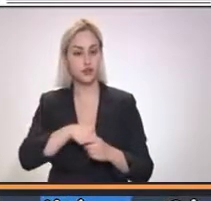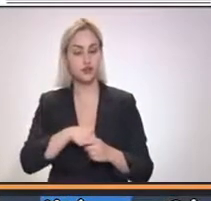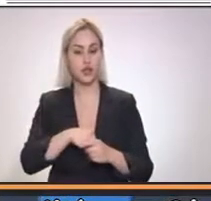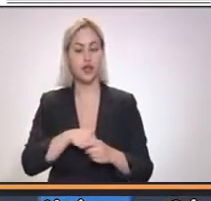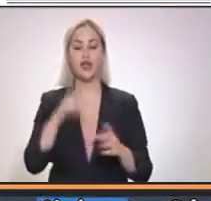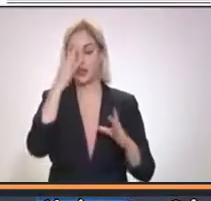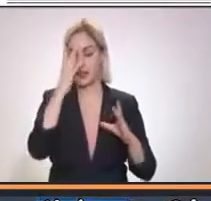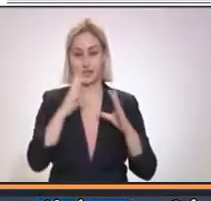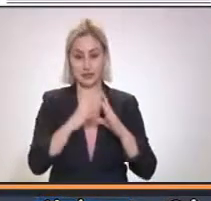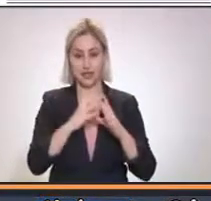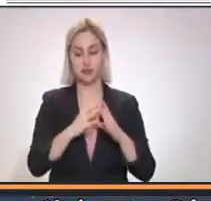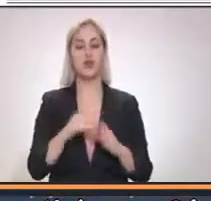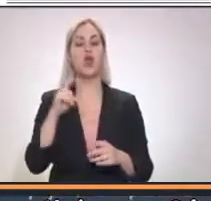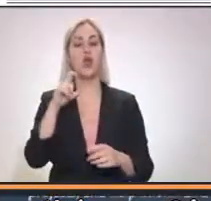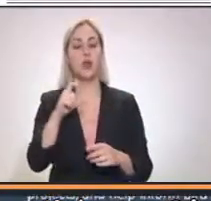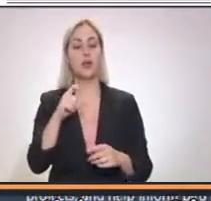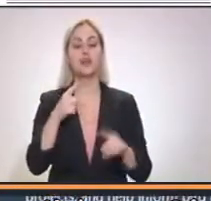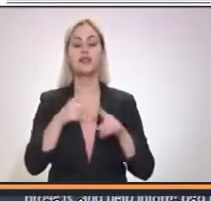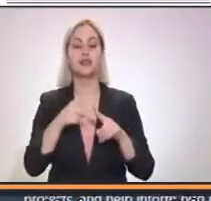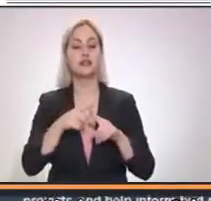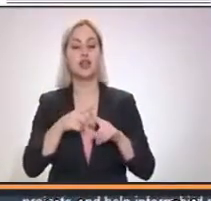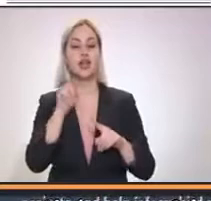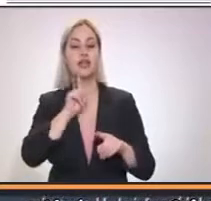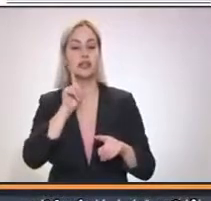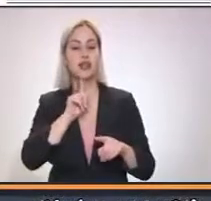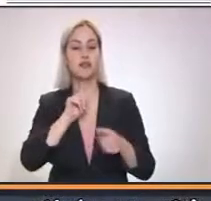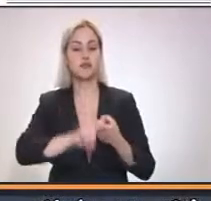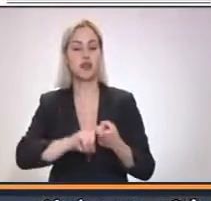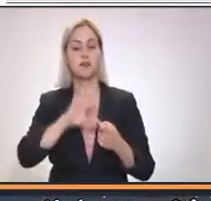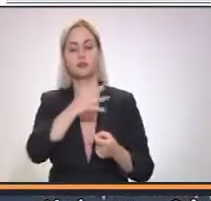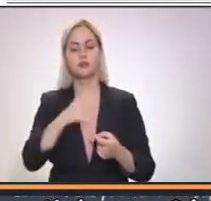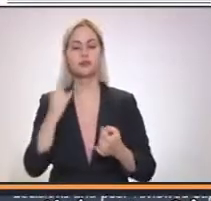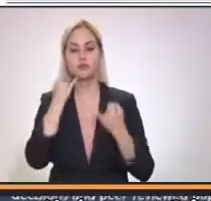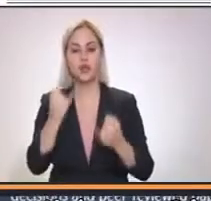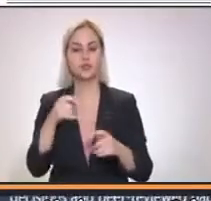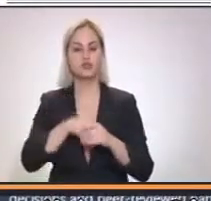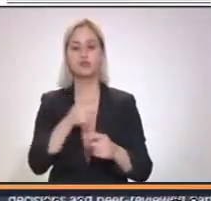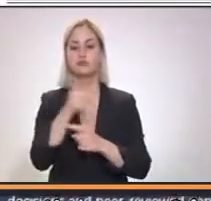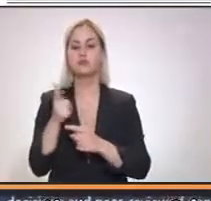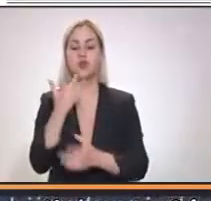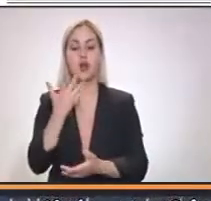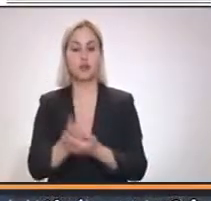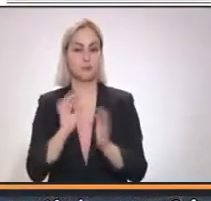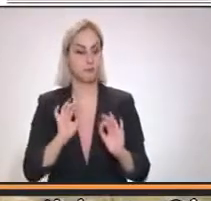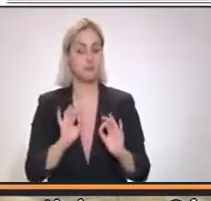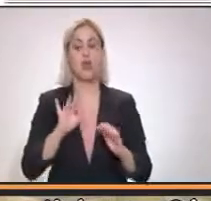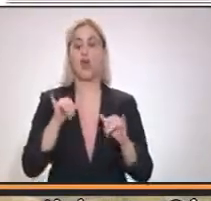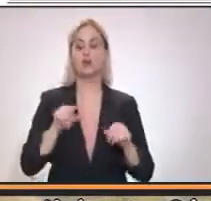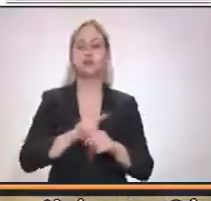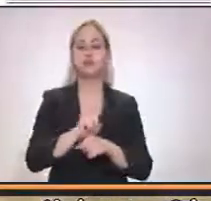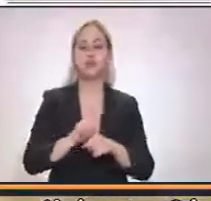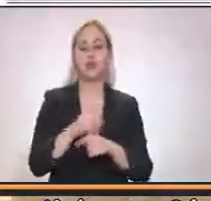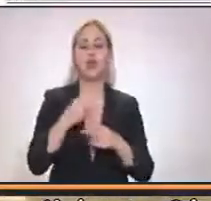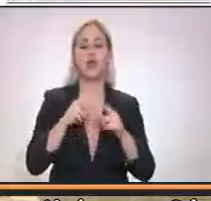Birleşik Devletleri, Hindistan, Kolombiya, Tanzanya, İngiltere ve diğer seyahatlerinde kaydetti.